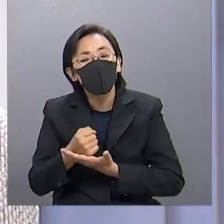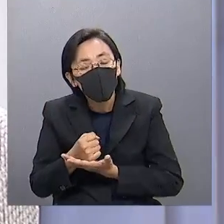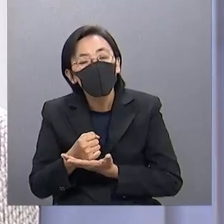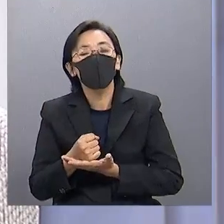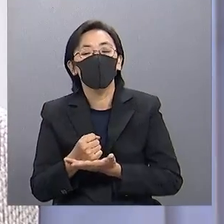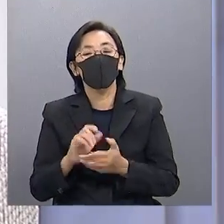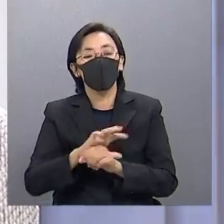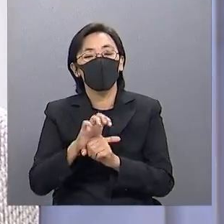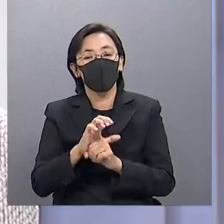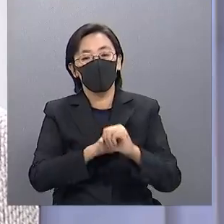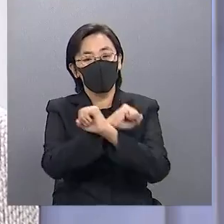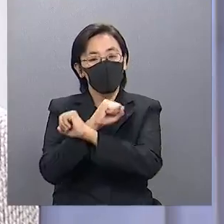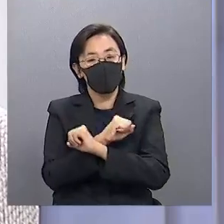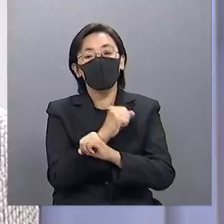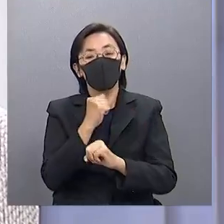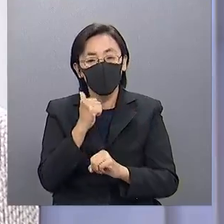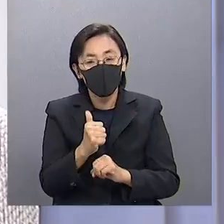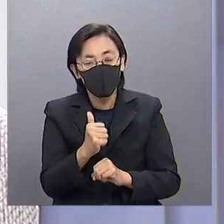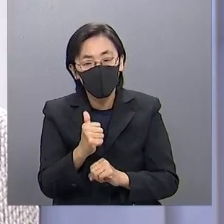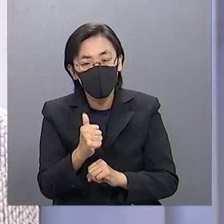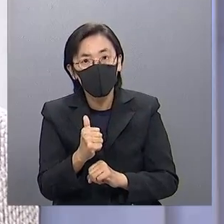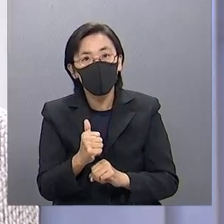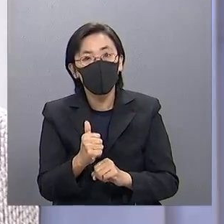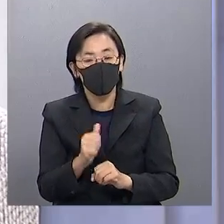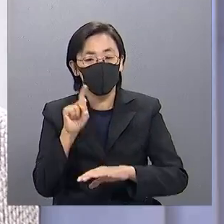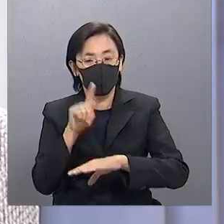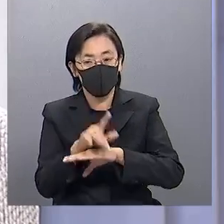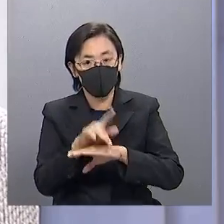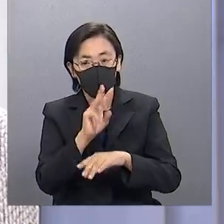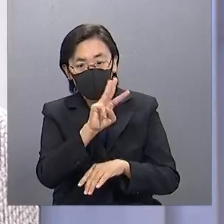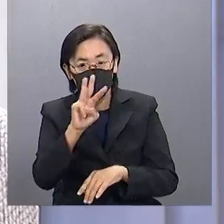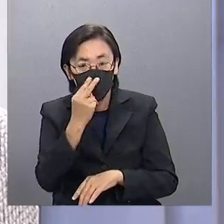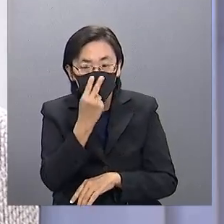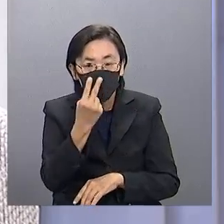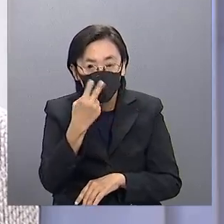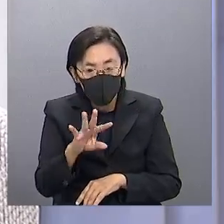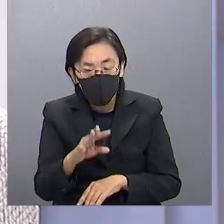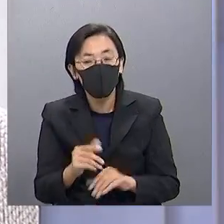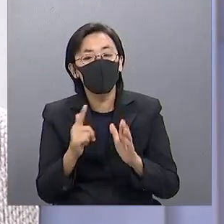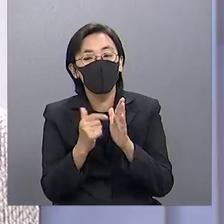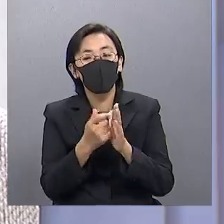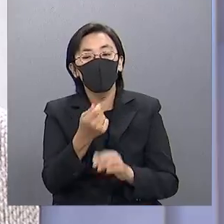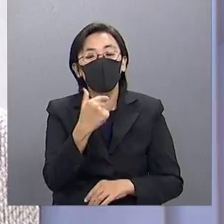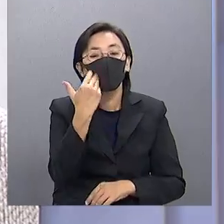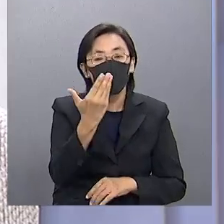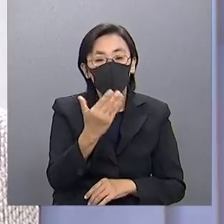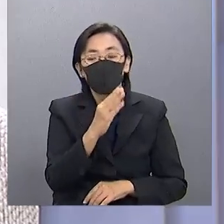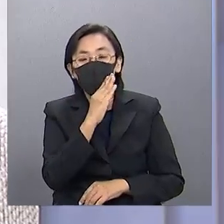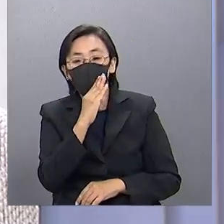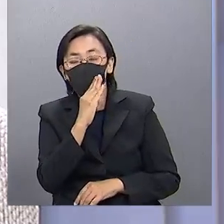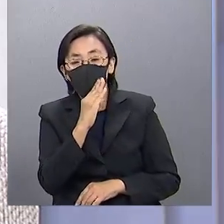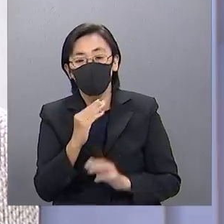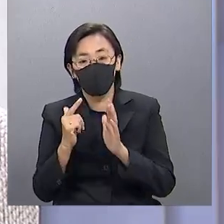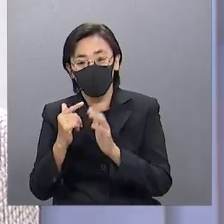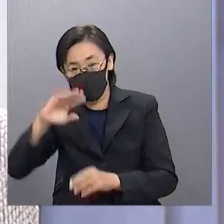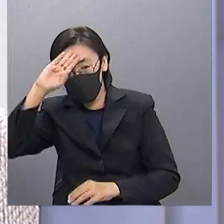COVID19 ได้เท้าทดูเข้ามูใน net คุผชมก็จะเข็นบอกว่ากกินไว้ก่อนถ้าเกิดวายัไมปวยกินักได้หรถาหาก